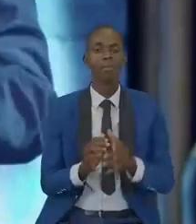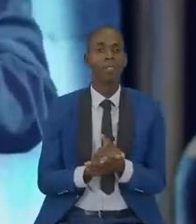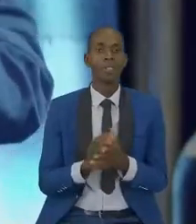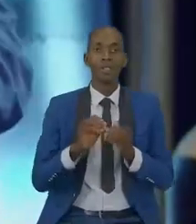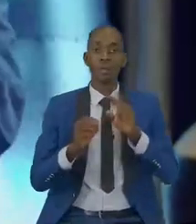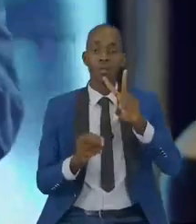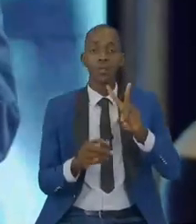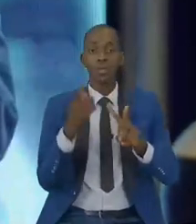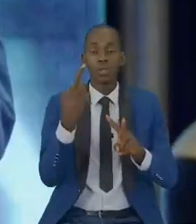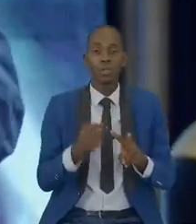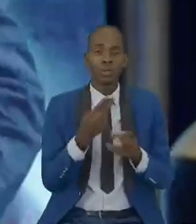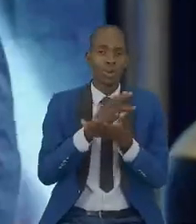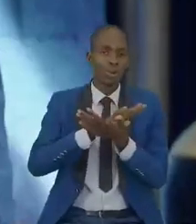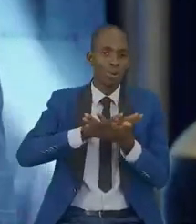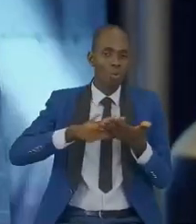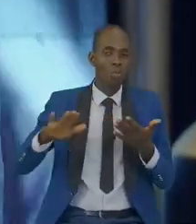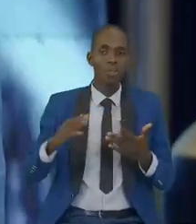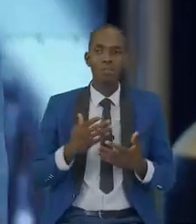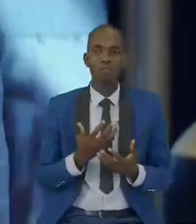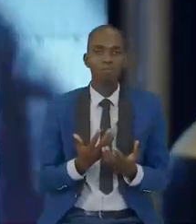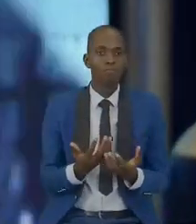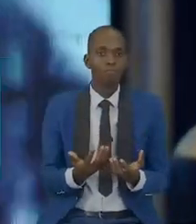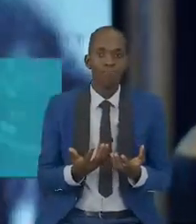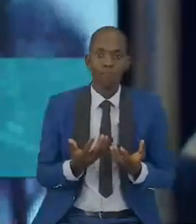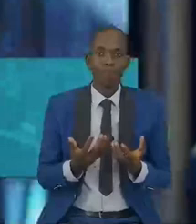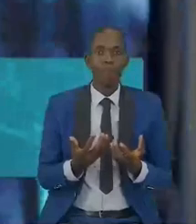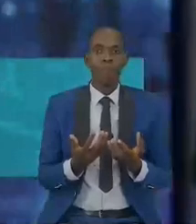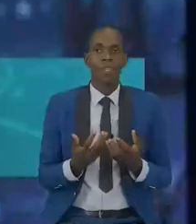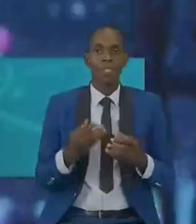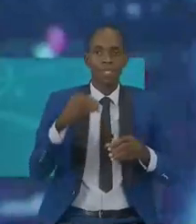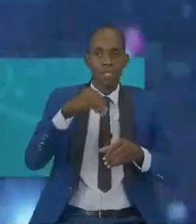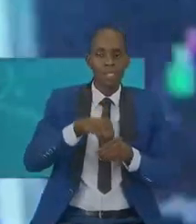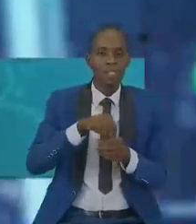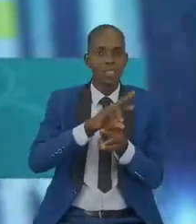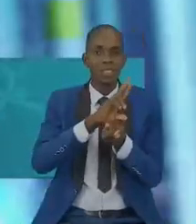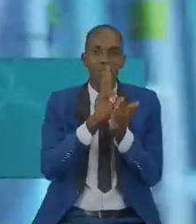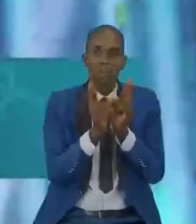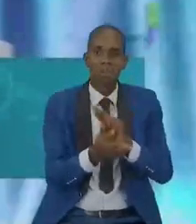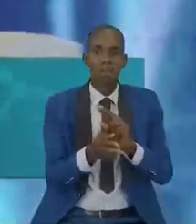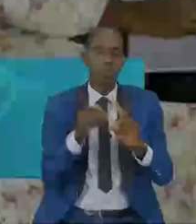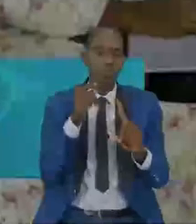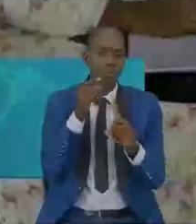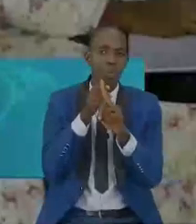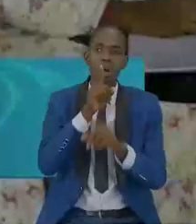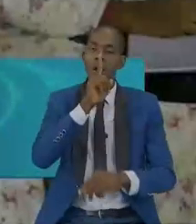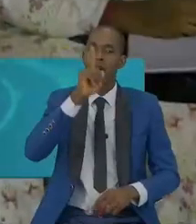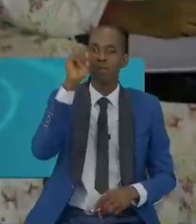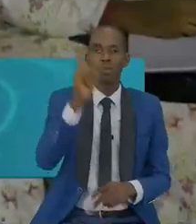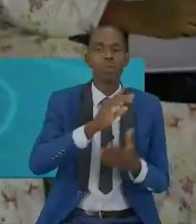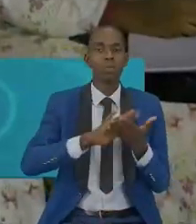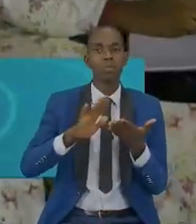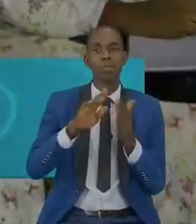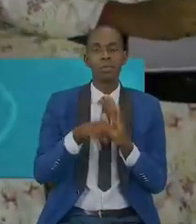pour notre libération complète. Premier point, le grand prix de rédemption de l'ancienne fournaise.